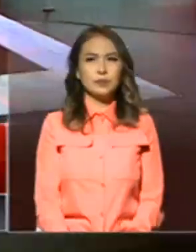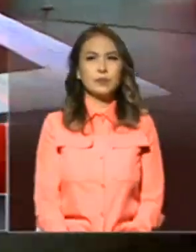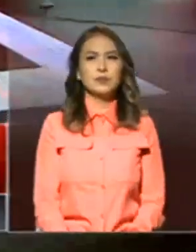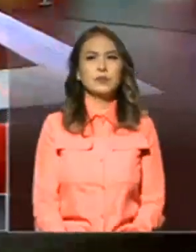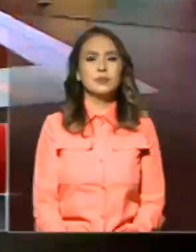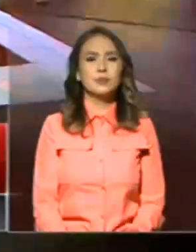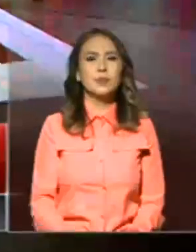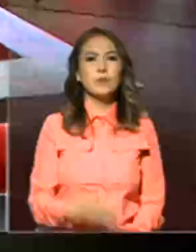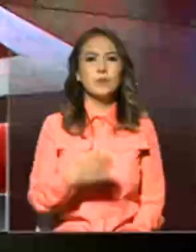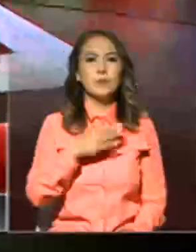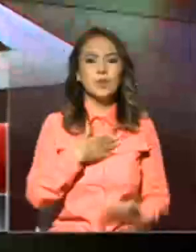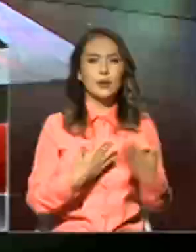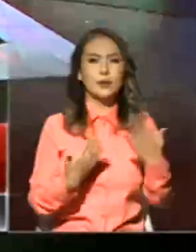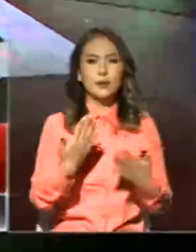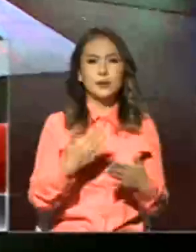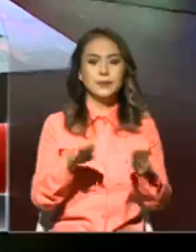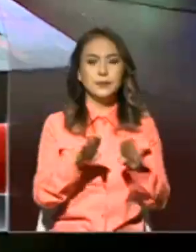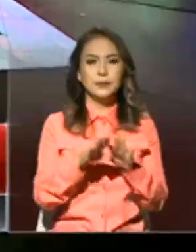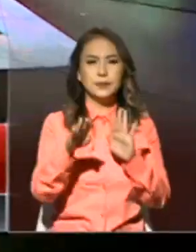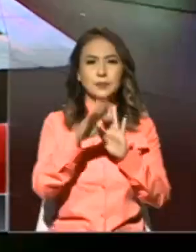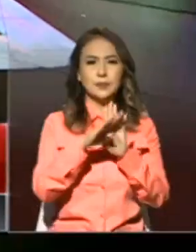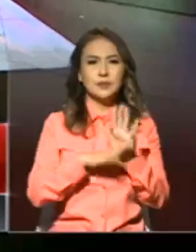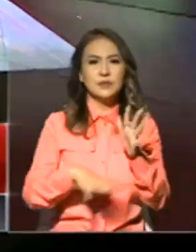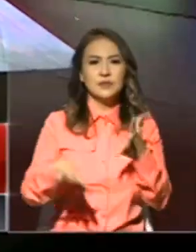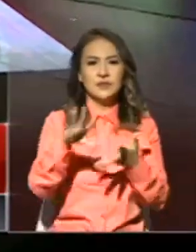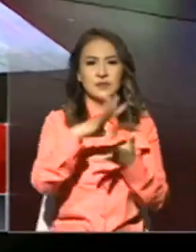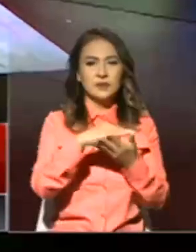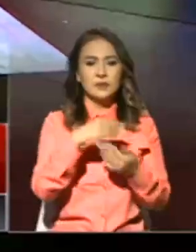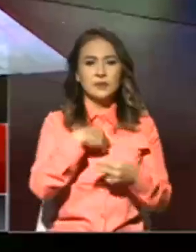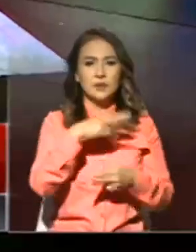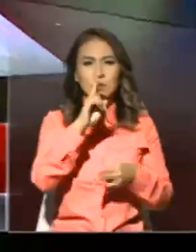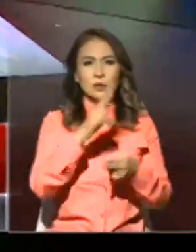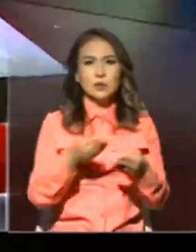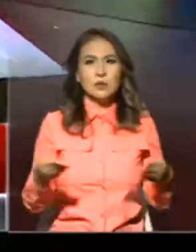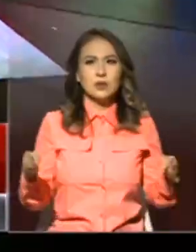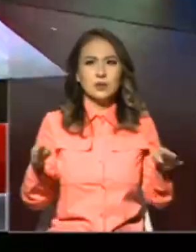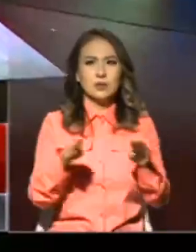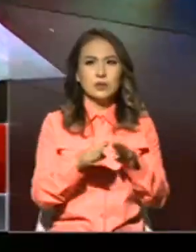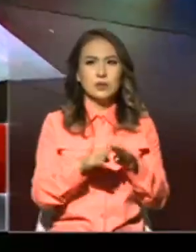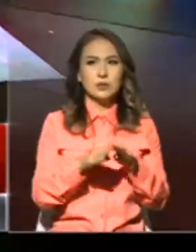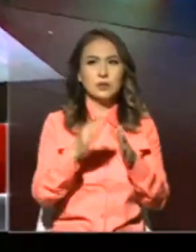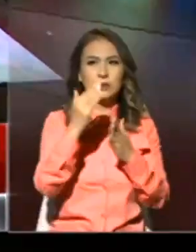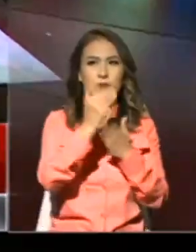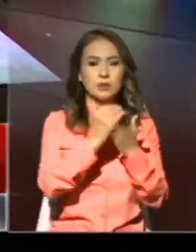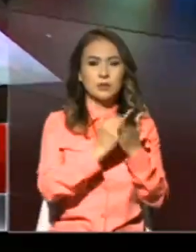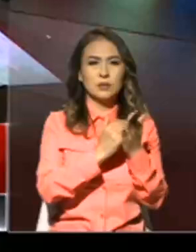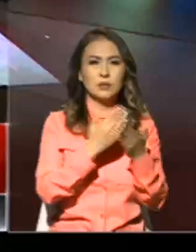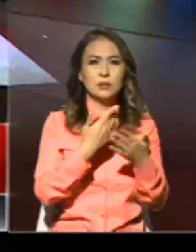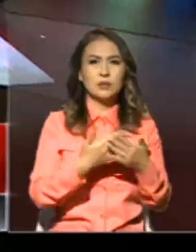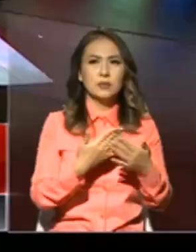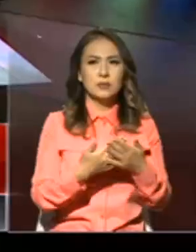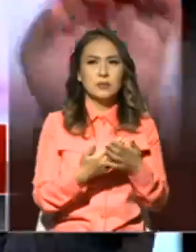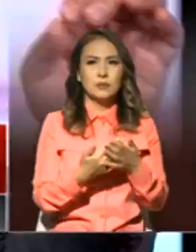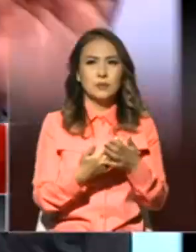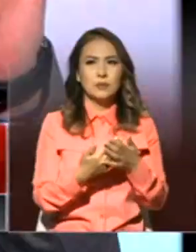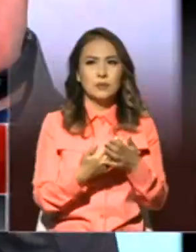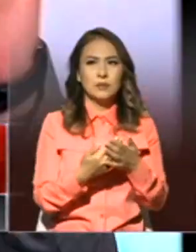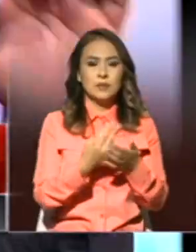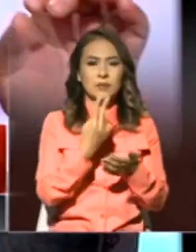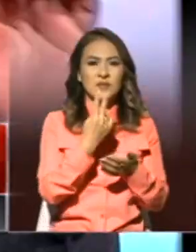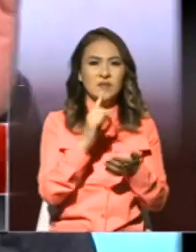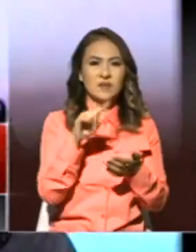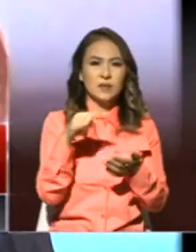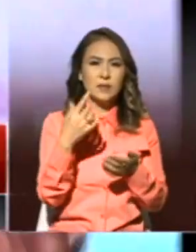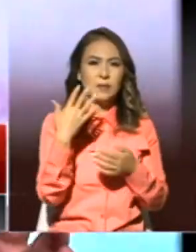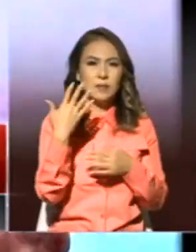Мен егер маған салсам, мынау бағдарламалардың бәрін жауып тастайтын едім да, ішінен есі дұрыс бағдарламаны қалдыратын едім. Жаңағы 2,5%